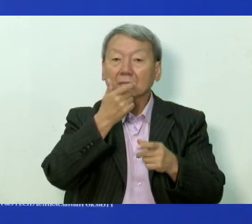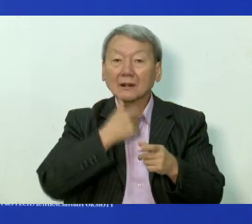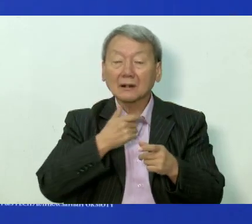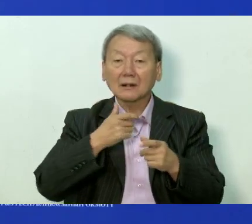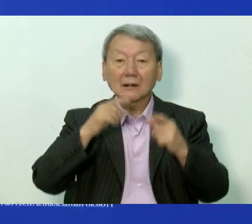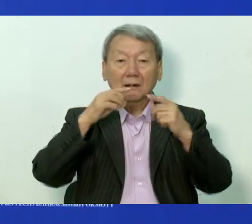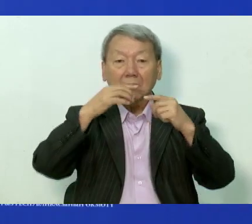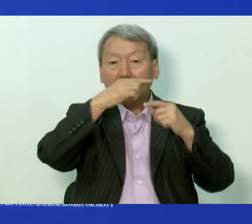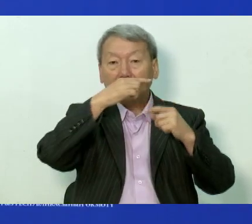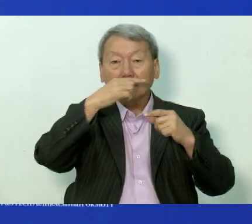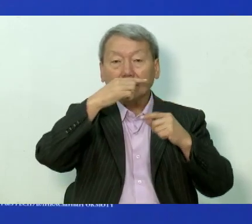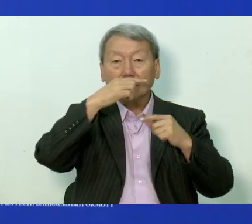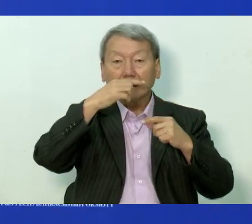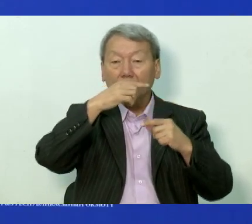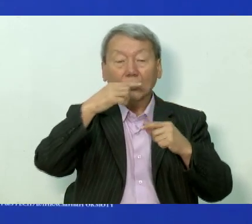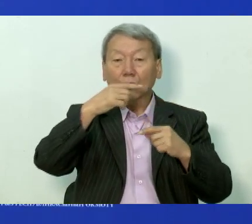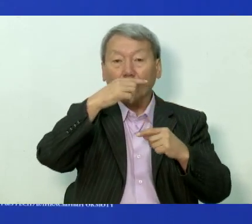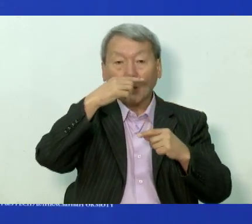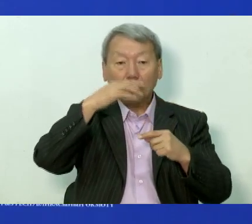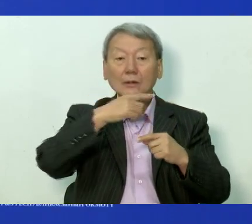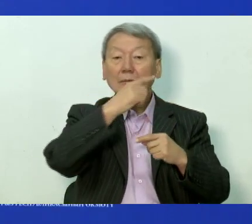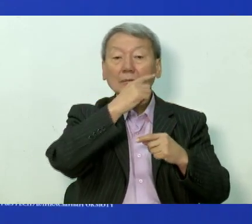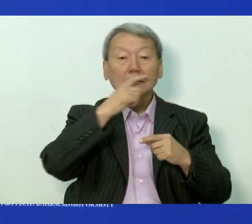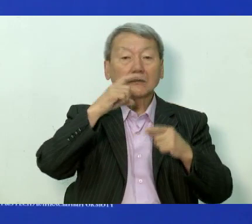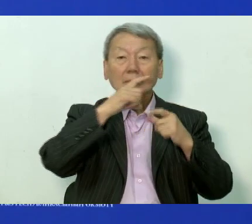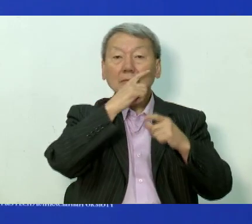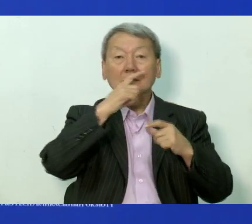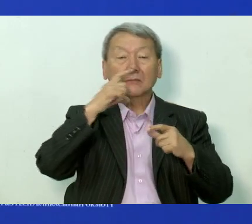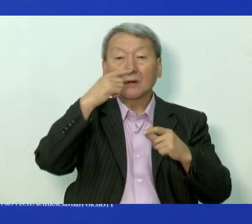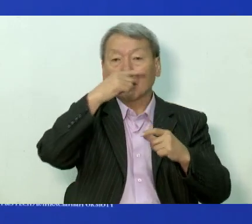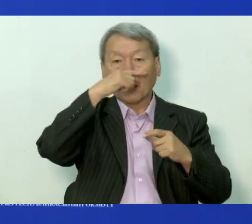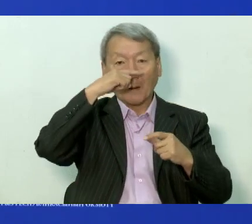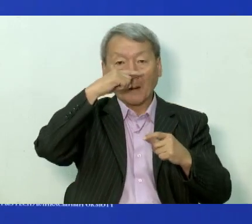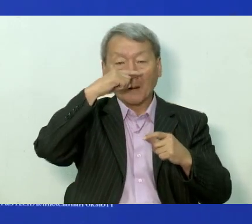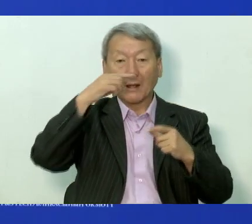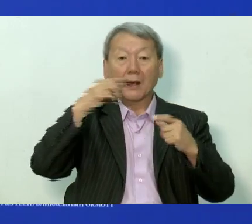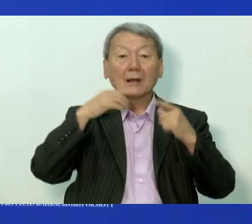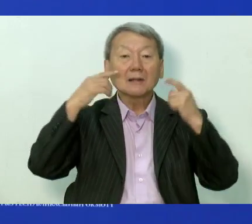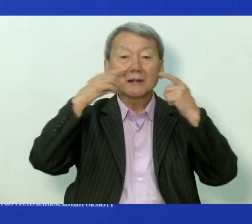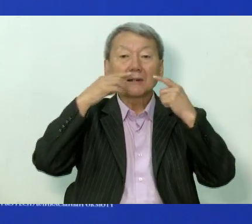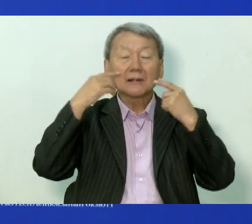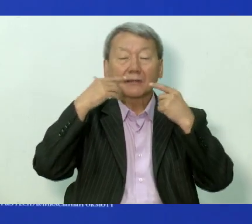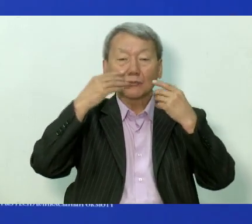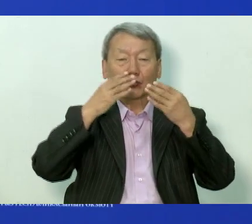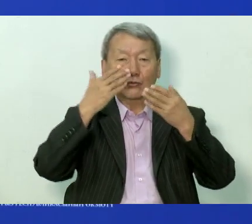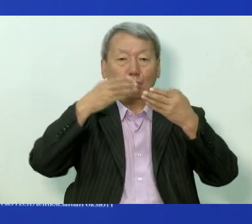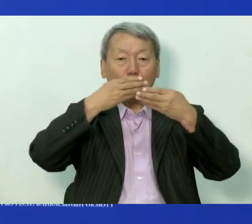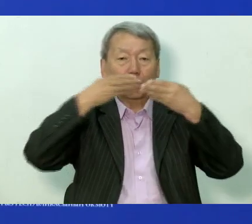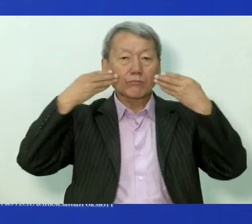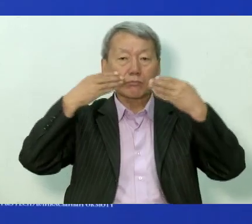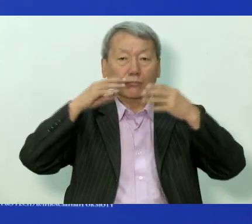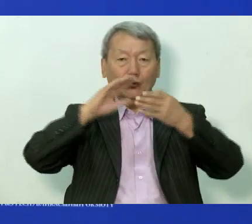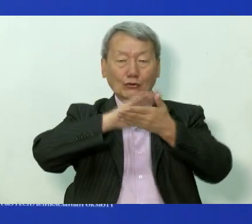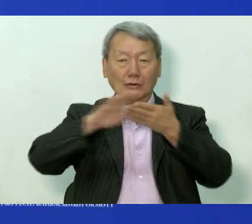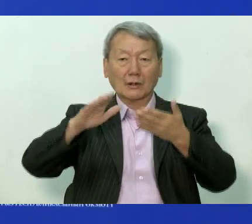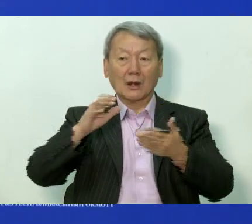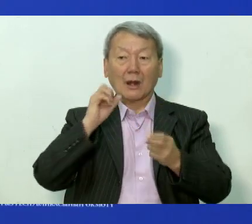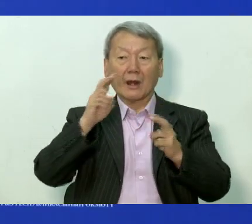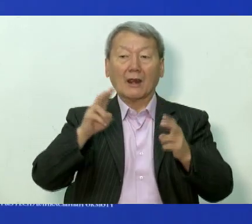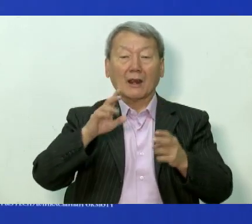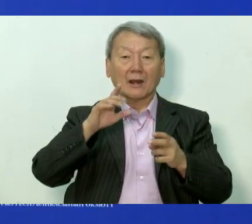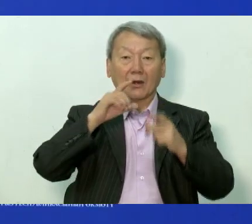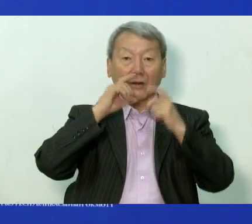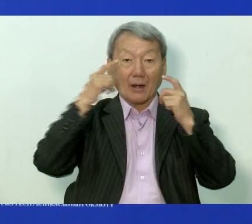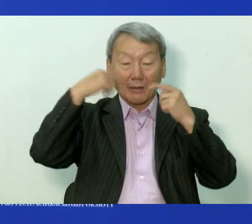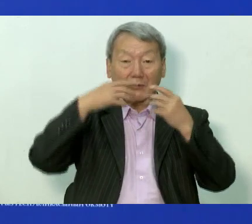так, чтобы она закрывала рот и нос, сведя к минимуму зазору между лицом и маской. Как только маска